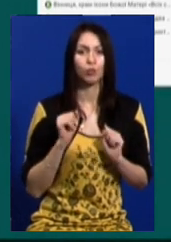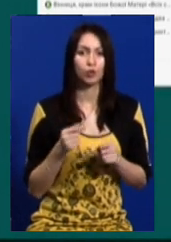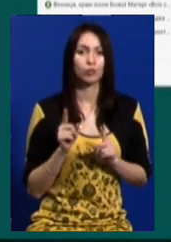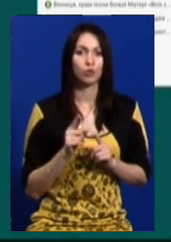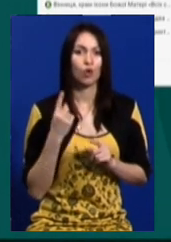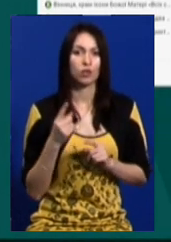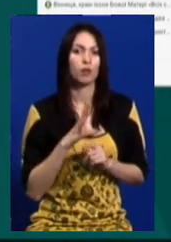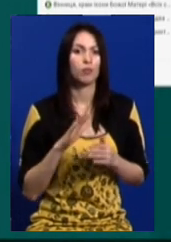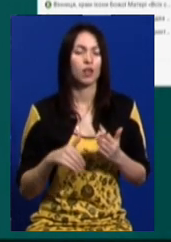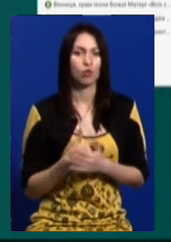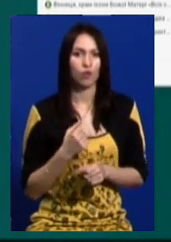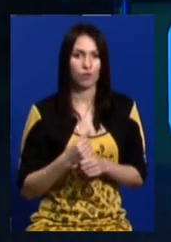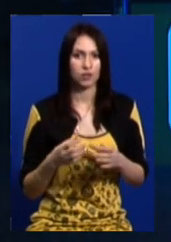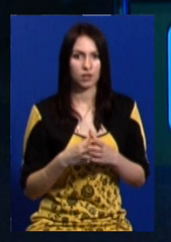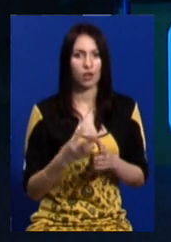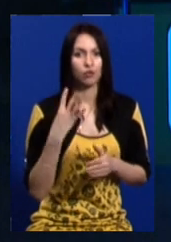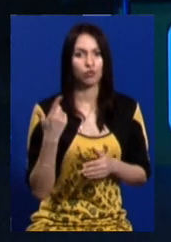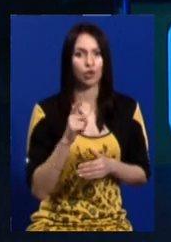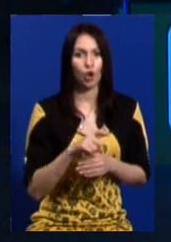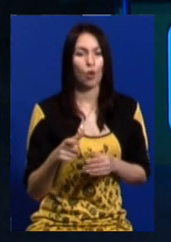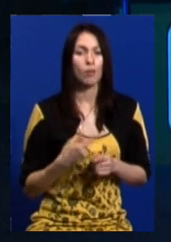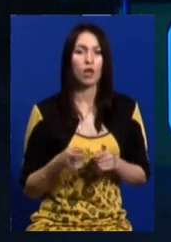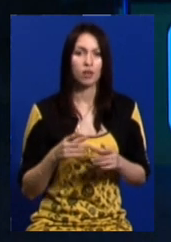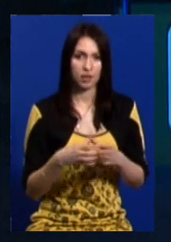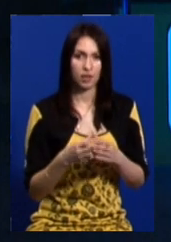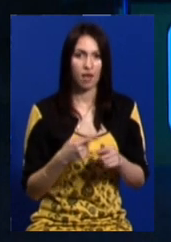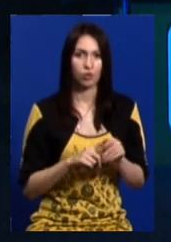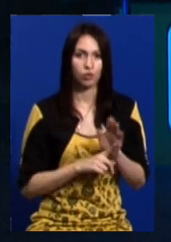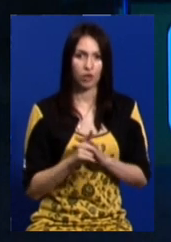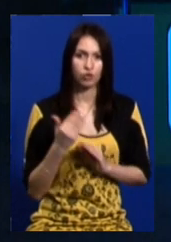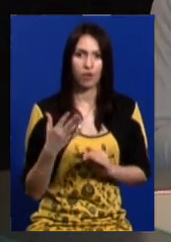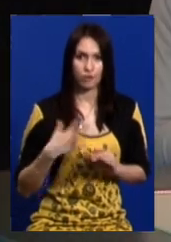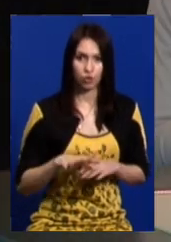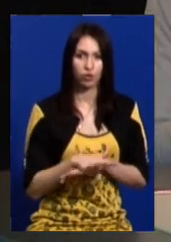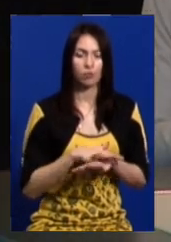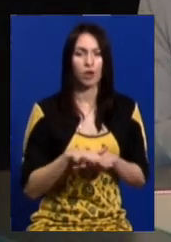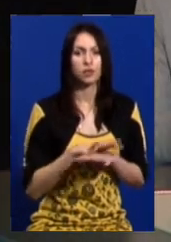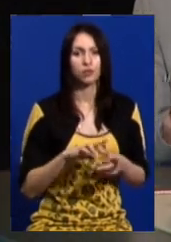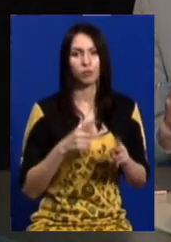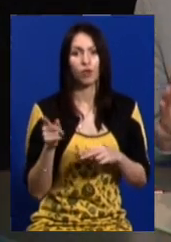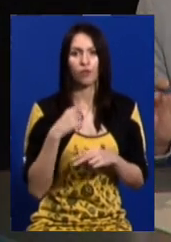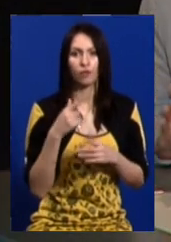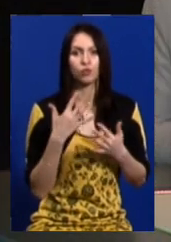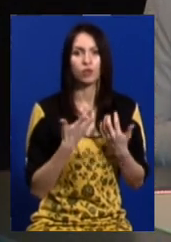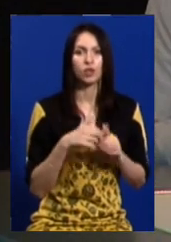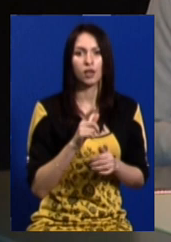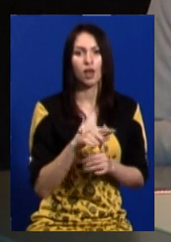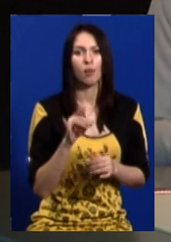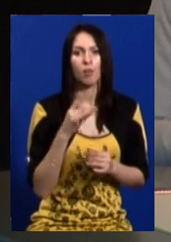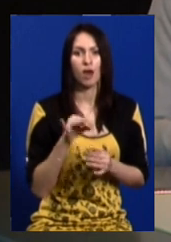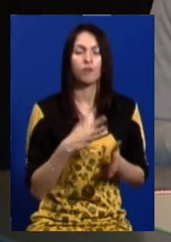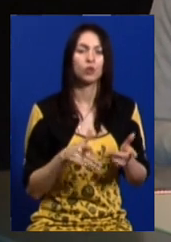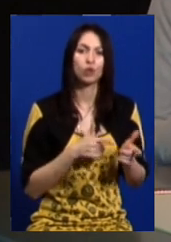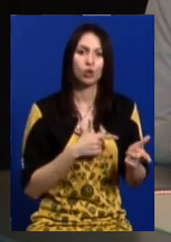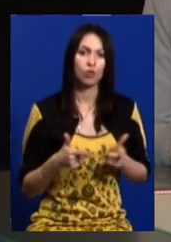була новостворена. 4 громади – це початок, і ви чекаєте масового переходу. Ось ви говорили, що кілька вже парафій там готуються до